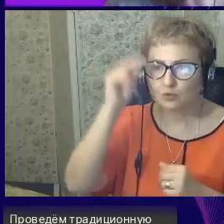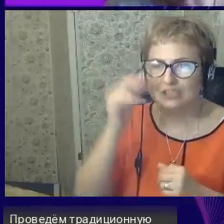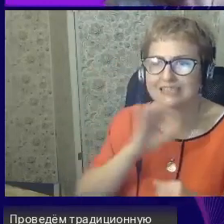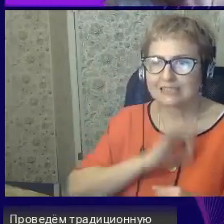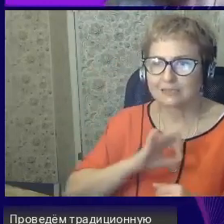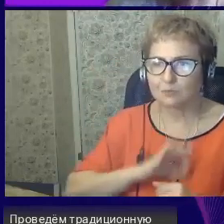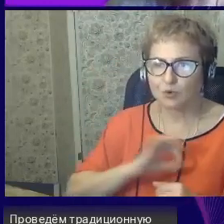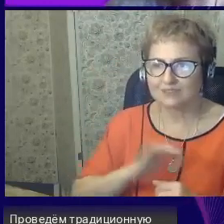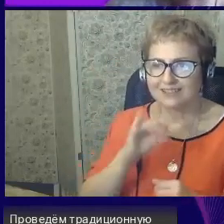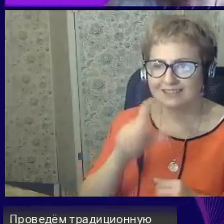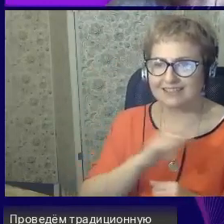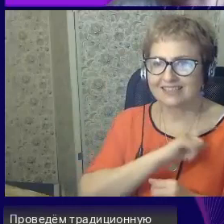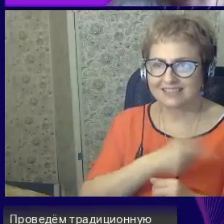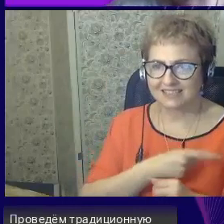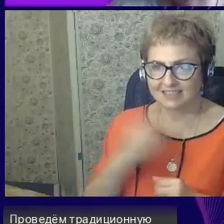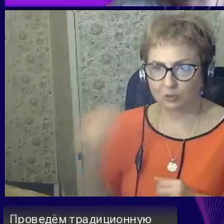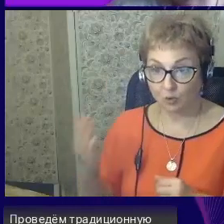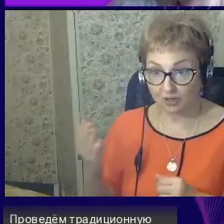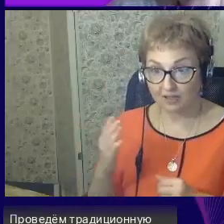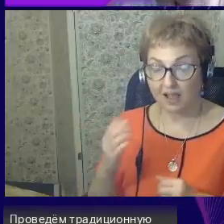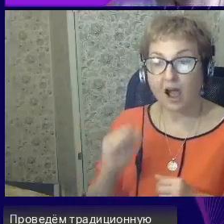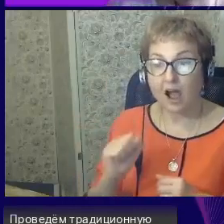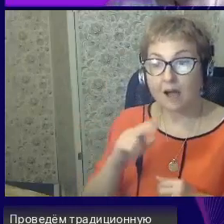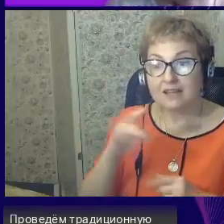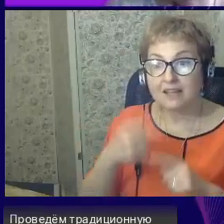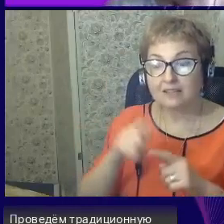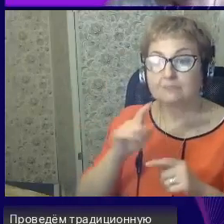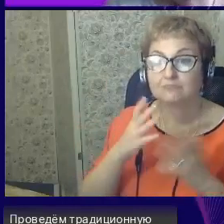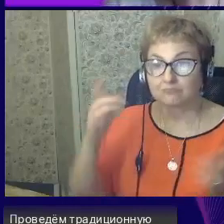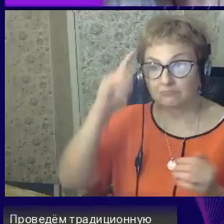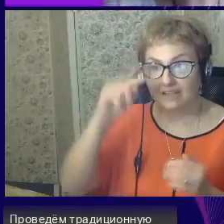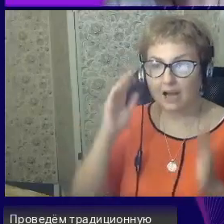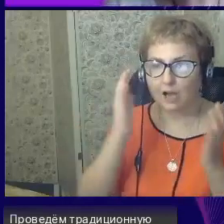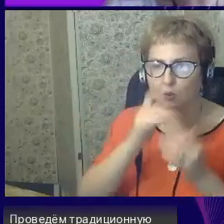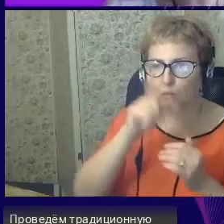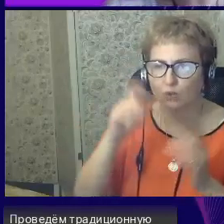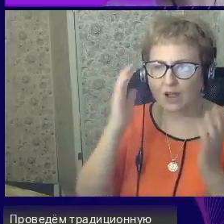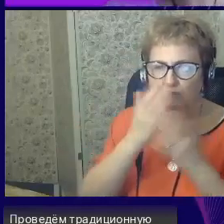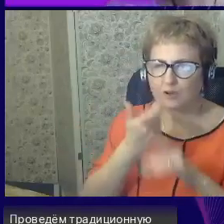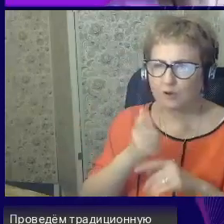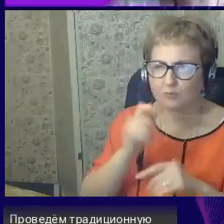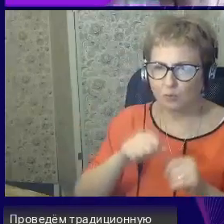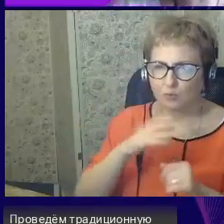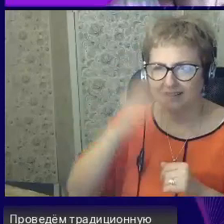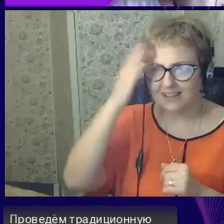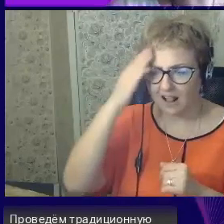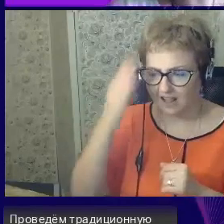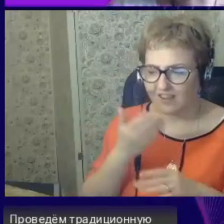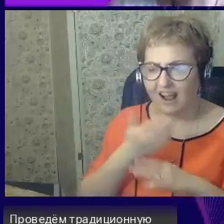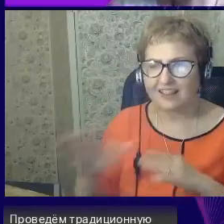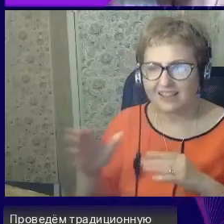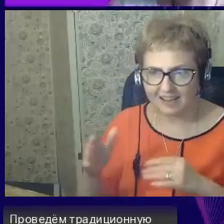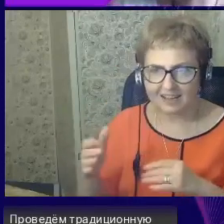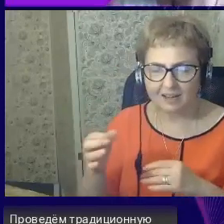научиться использовать их сильные стороны. Вот. А при этом широко известно, что люди с аутизмом могут быть талантливы в отдельных